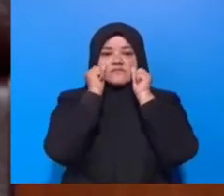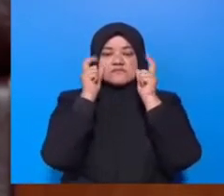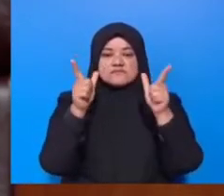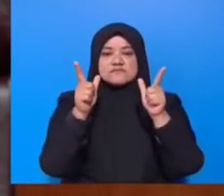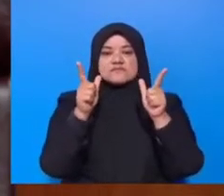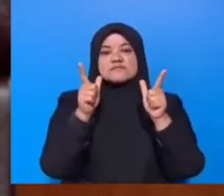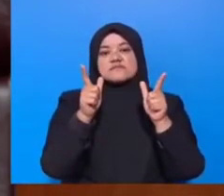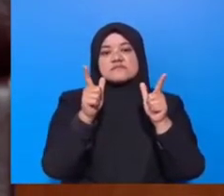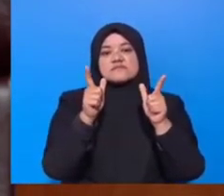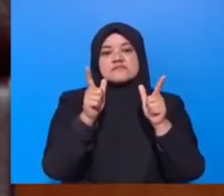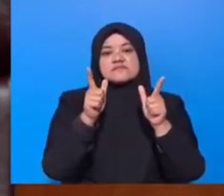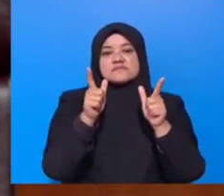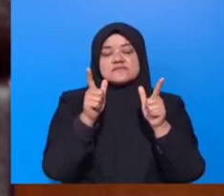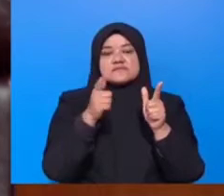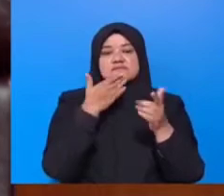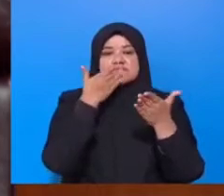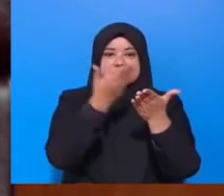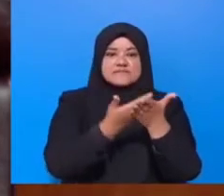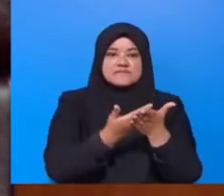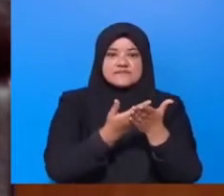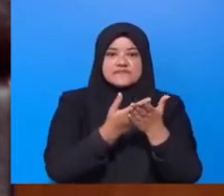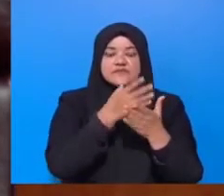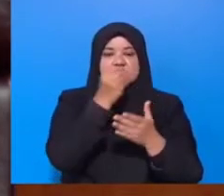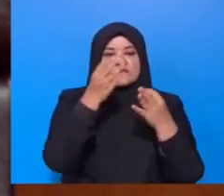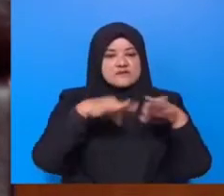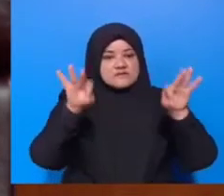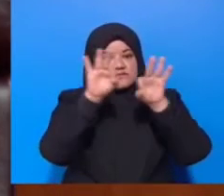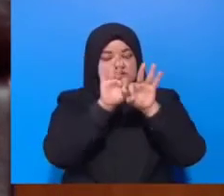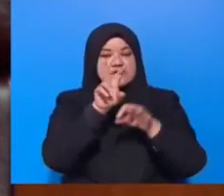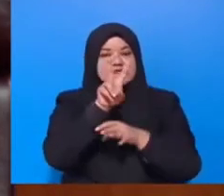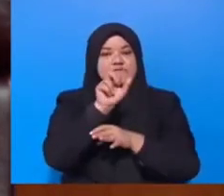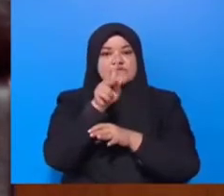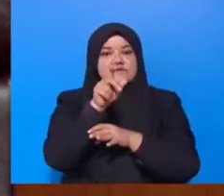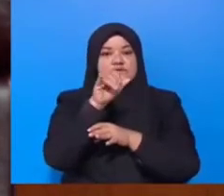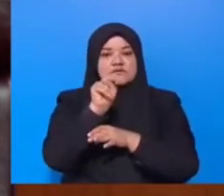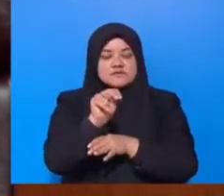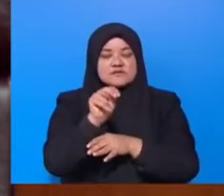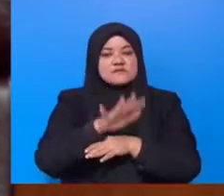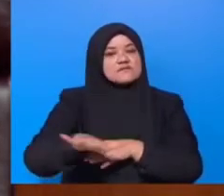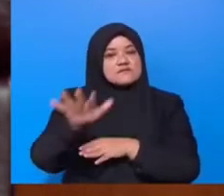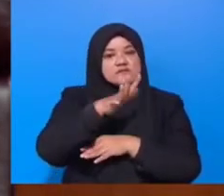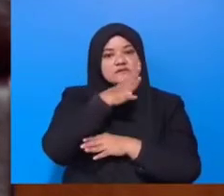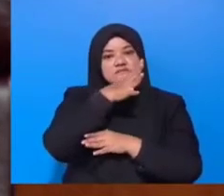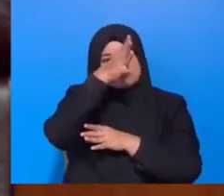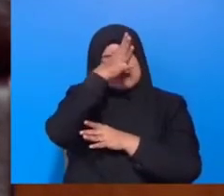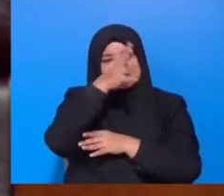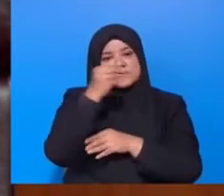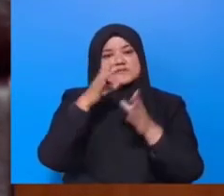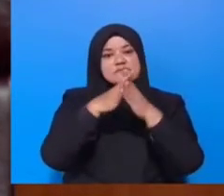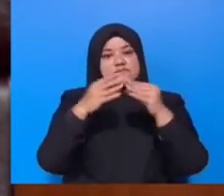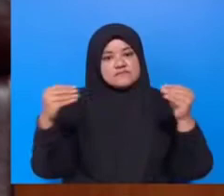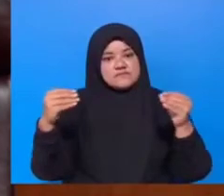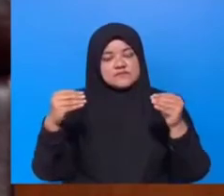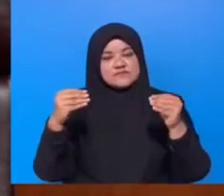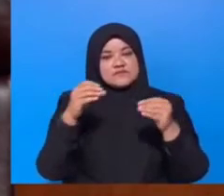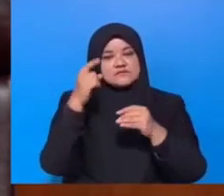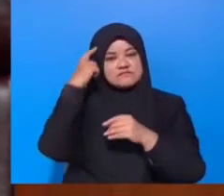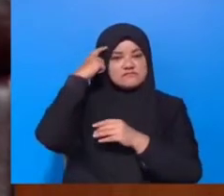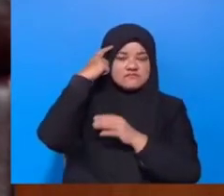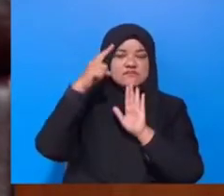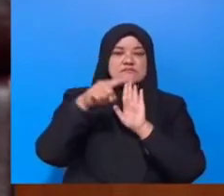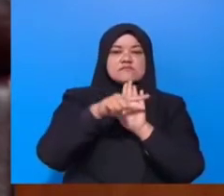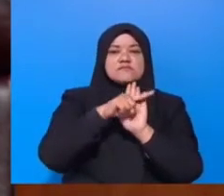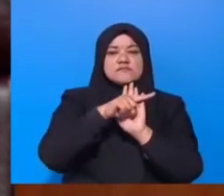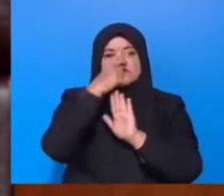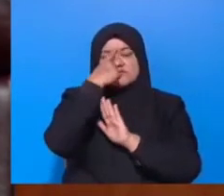kesadaran kesadaran kebaikan dan kepentingan fashion dikalangan Ibu baper staff putuskan stigma